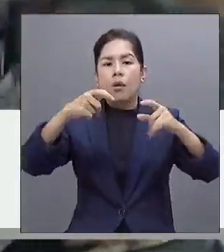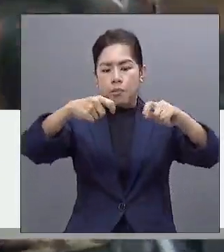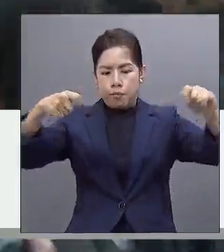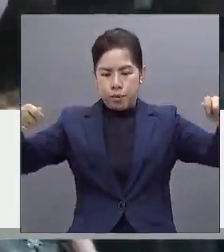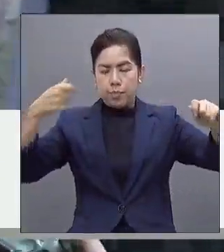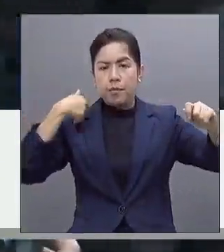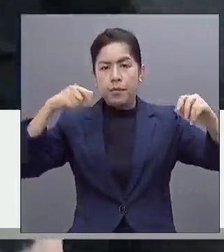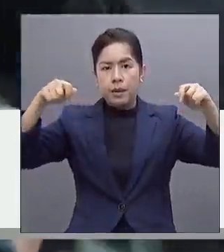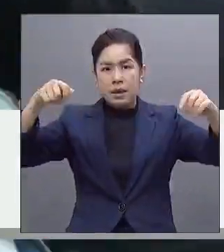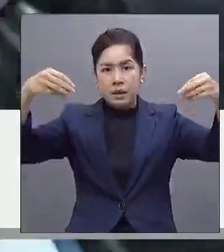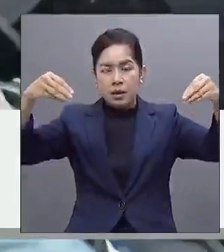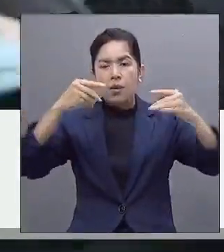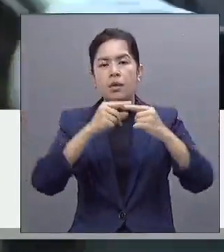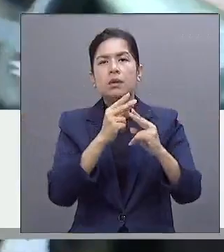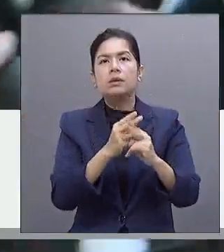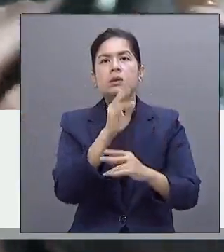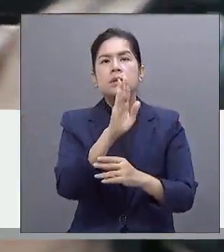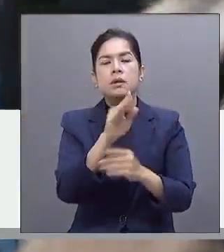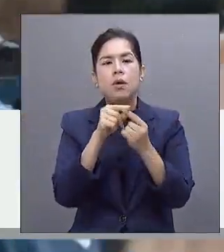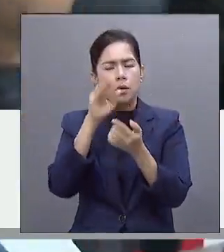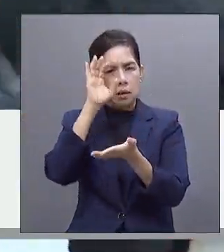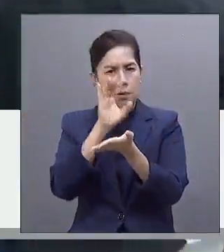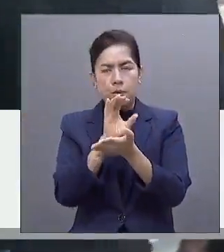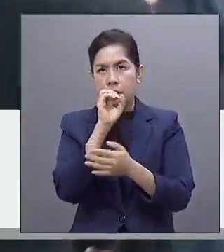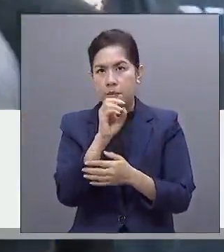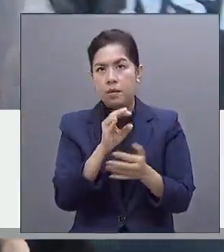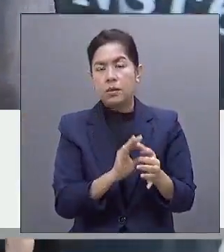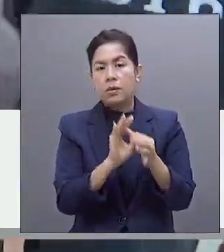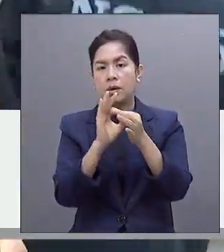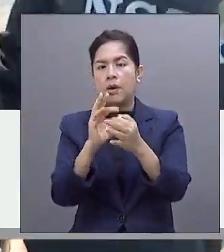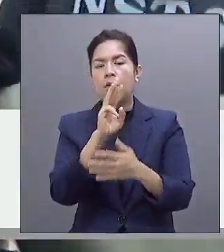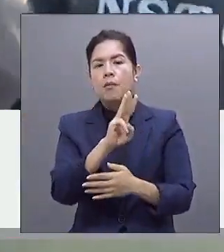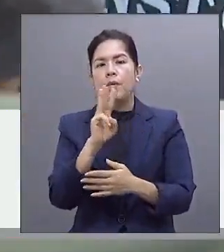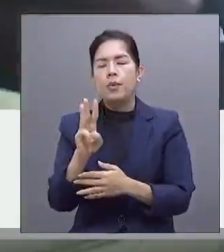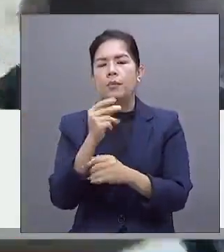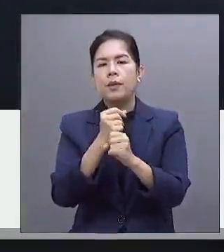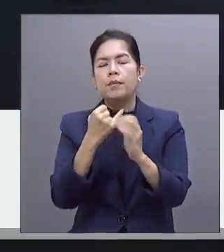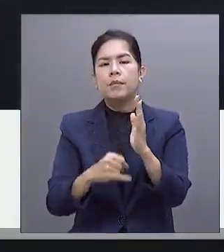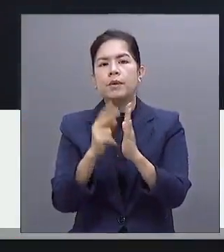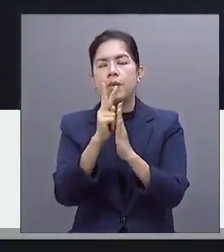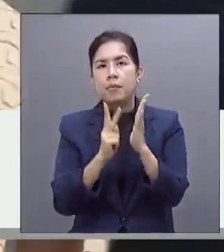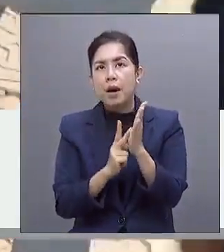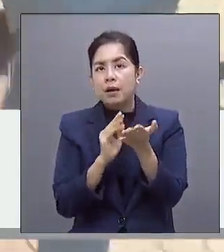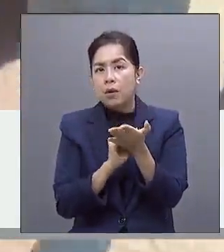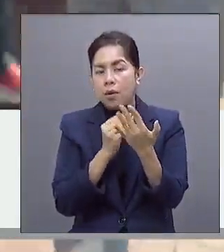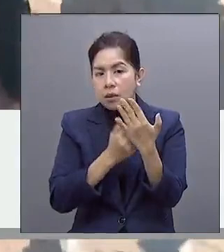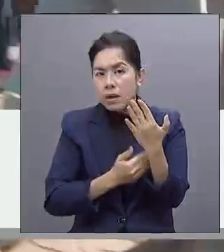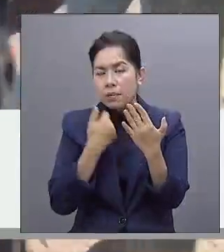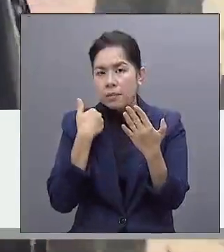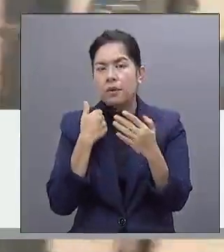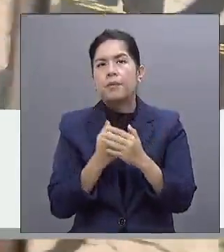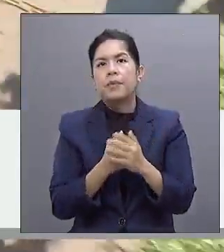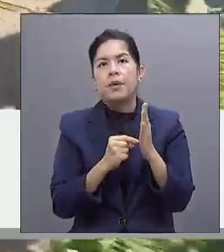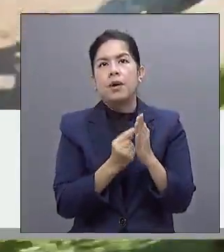การตำรวจที่คุณอัจฉริยะอ้างว่าพัวพันกับเว็บพนันออนไลน์ตั้งแต่ระดับอดีตผู้บัญชาการตำรวจแห่งช